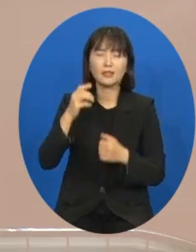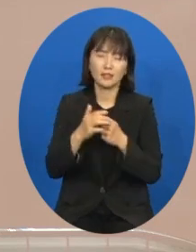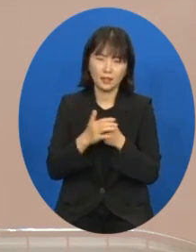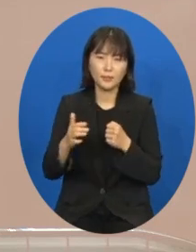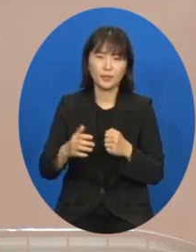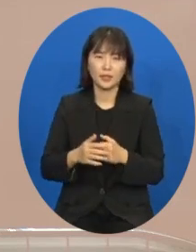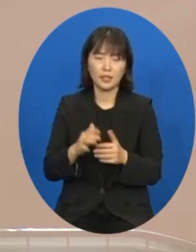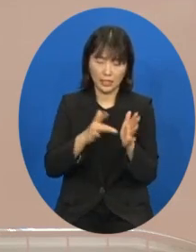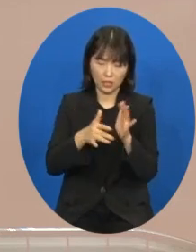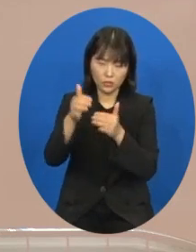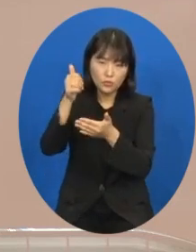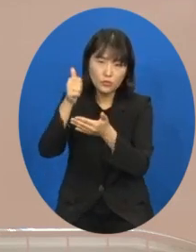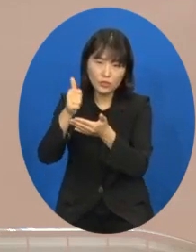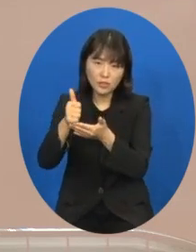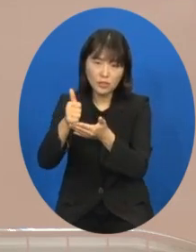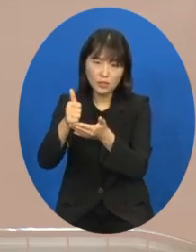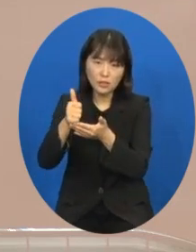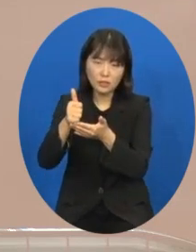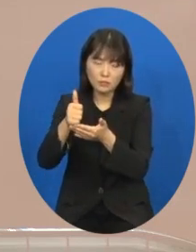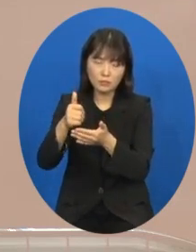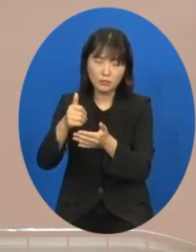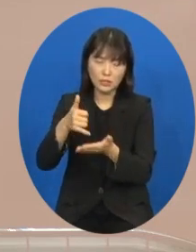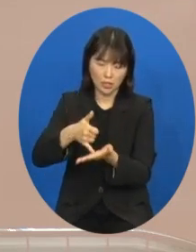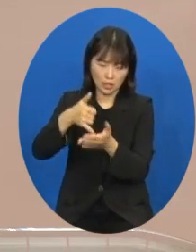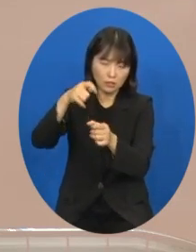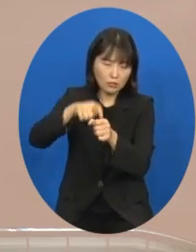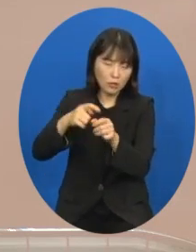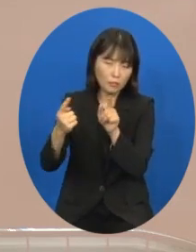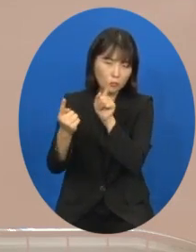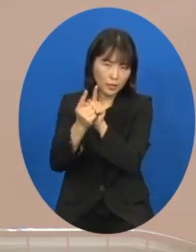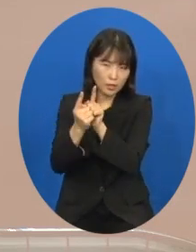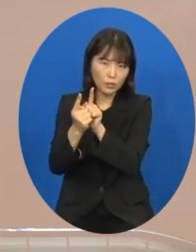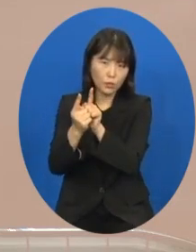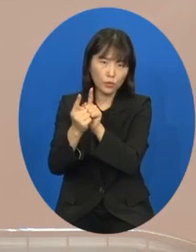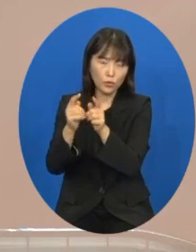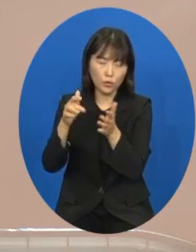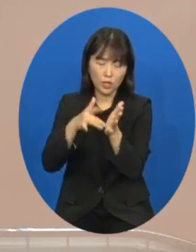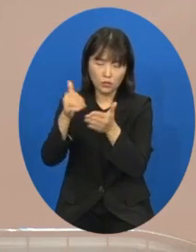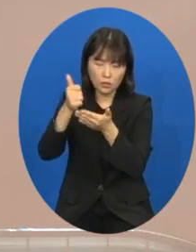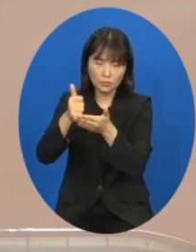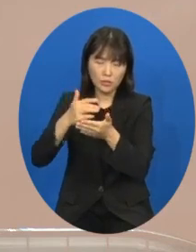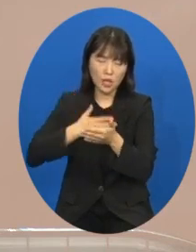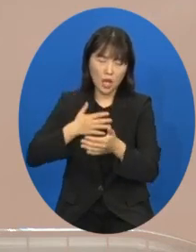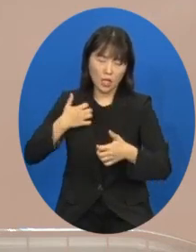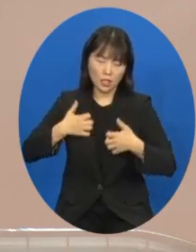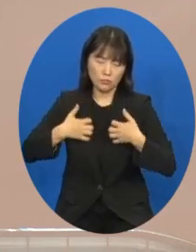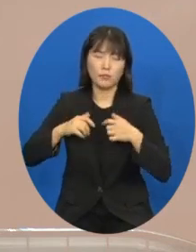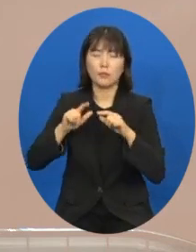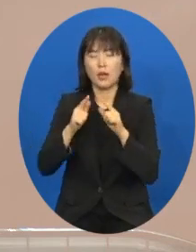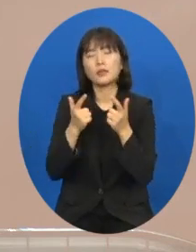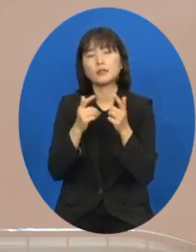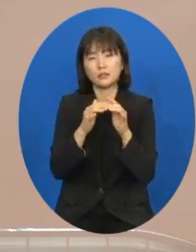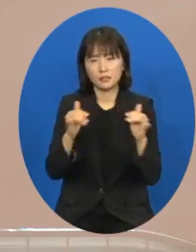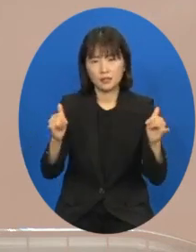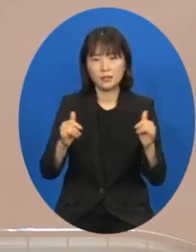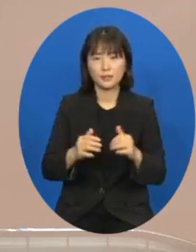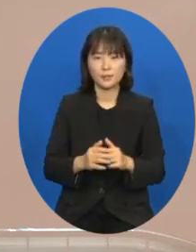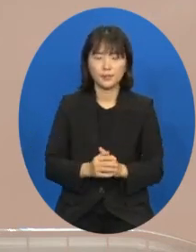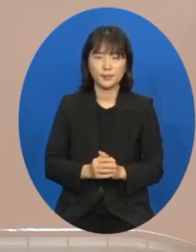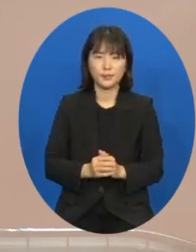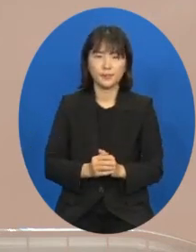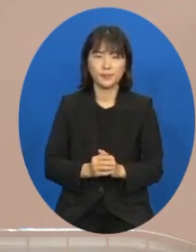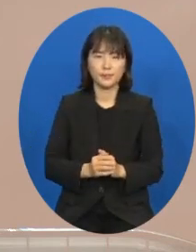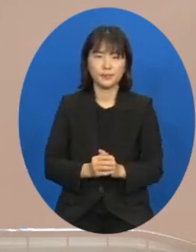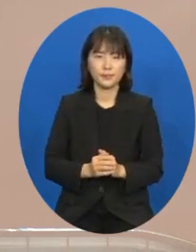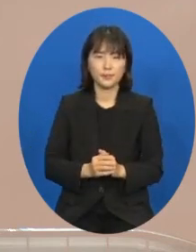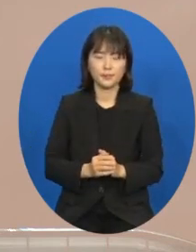아직까지 예수님 그분을 인격적으로 만나고 예수님이 내 기쁨이 아니신 거예요.